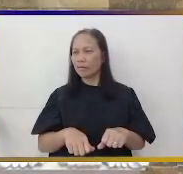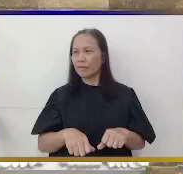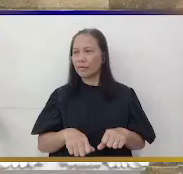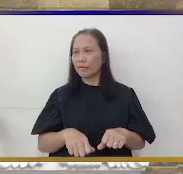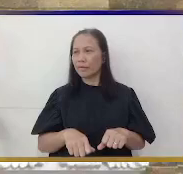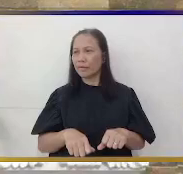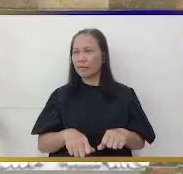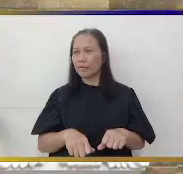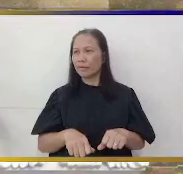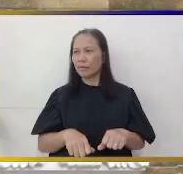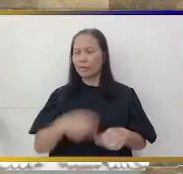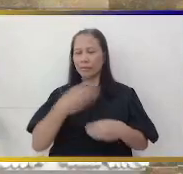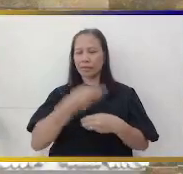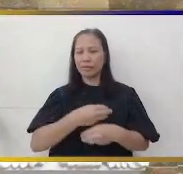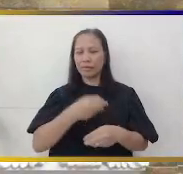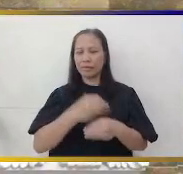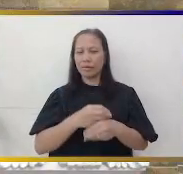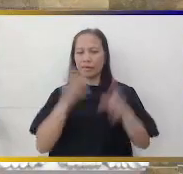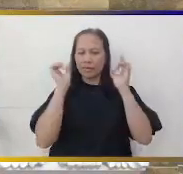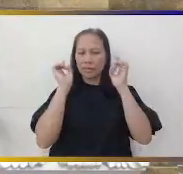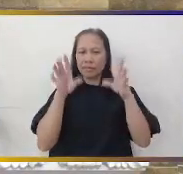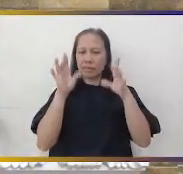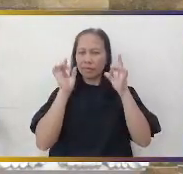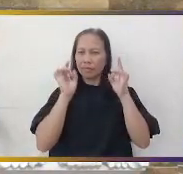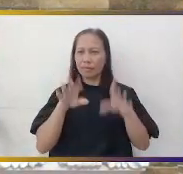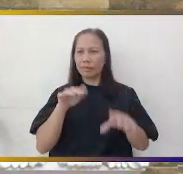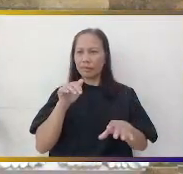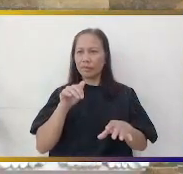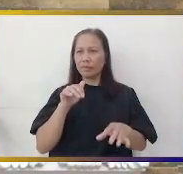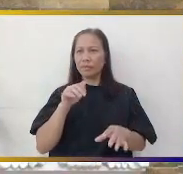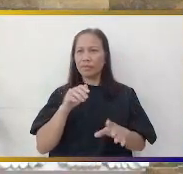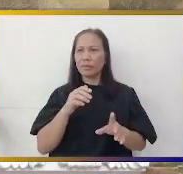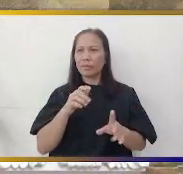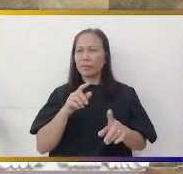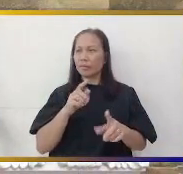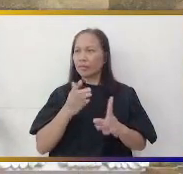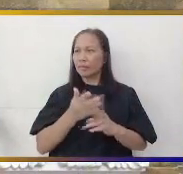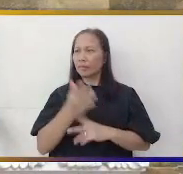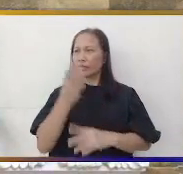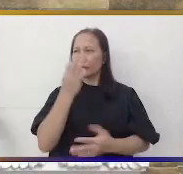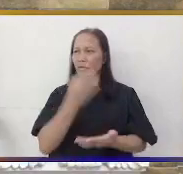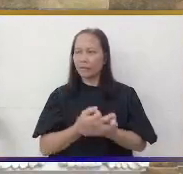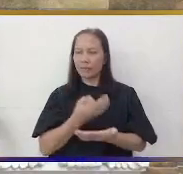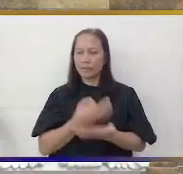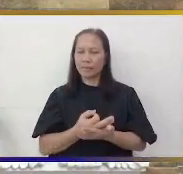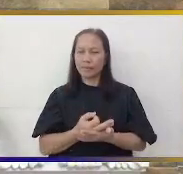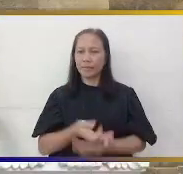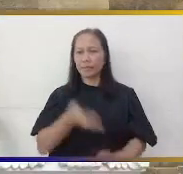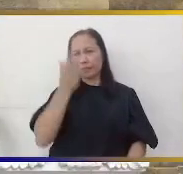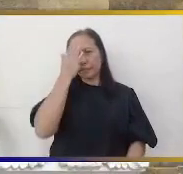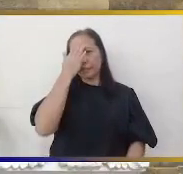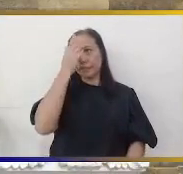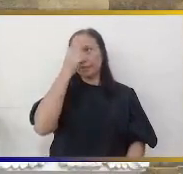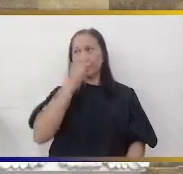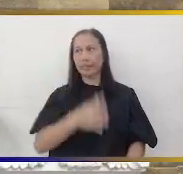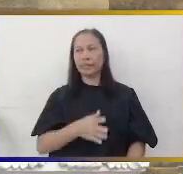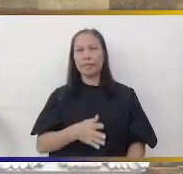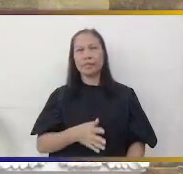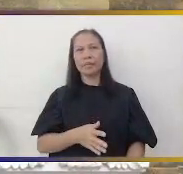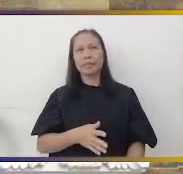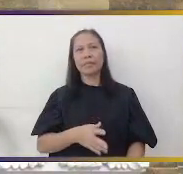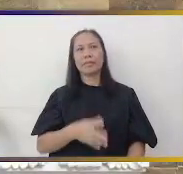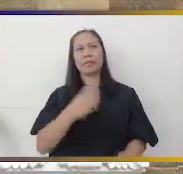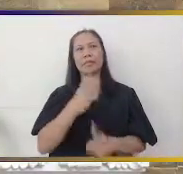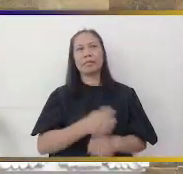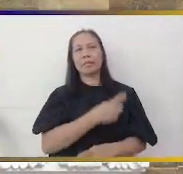again mga k tanggapin natin ang realidad ng buhay Alam ng Diyos na ang bawat